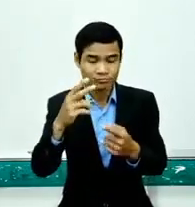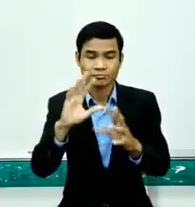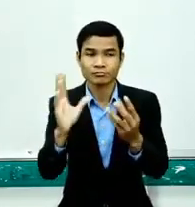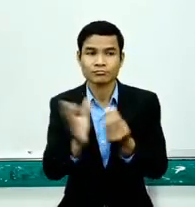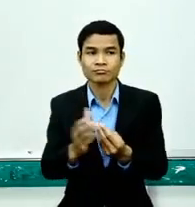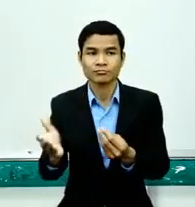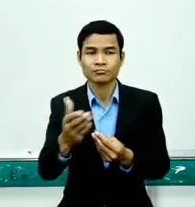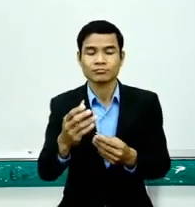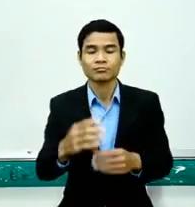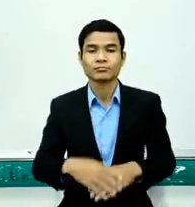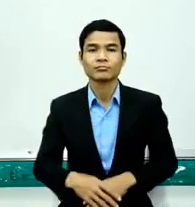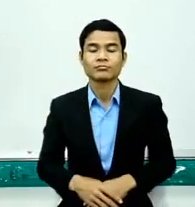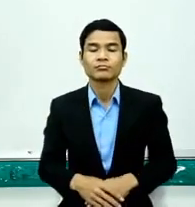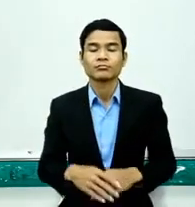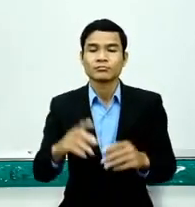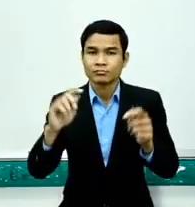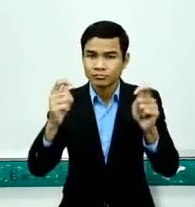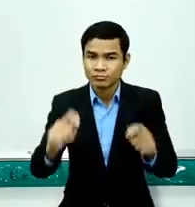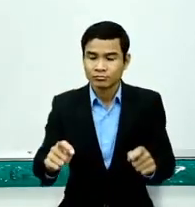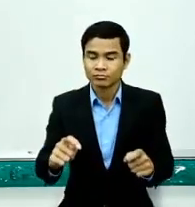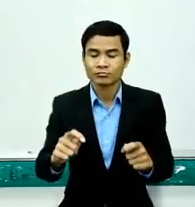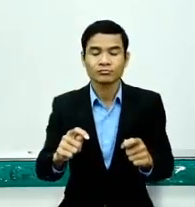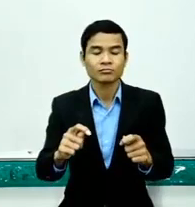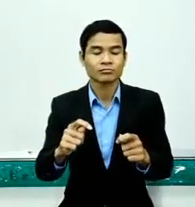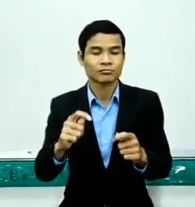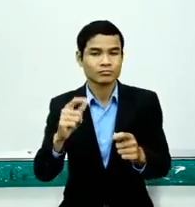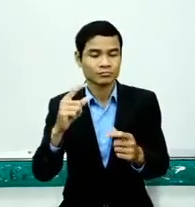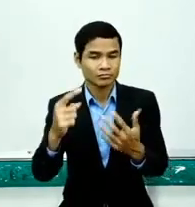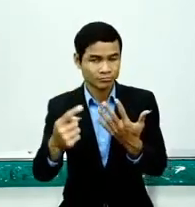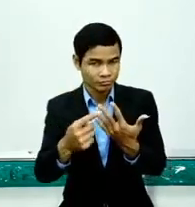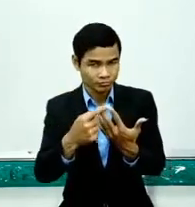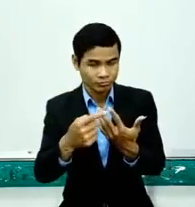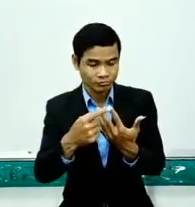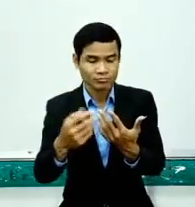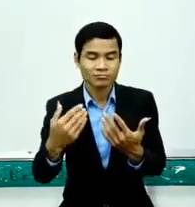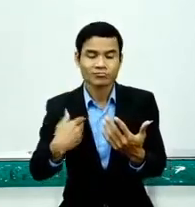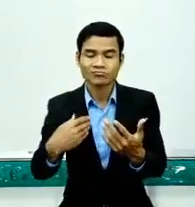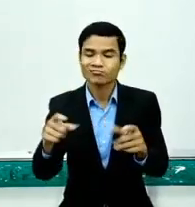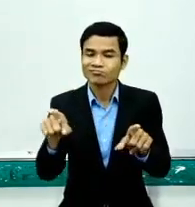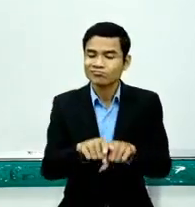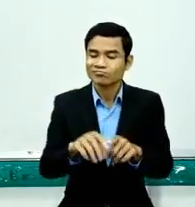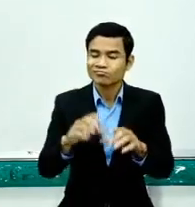ស់គ្នាតើរូបរាងសូអស់ស្រស់ស្អាតដូចកូនកូនទេ